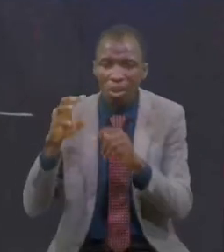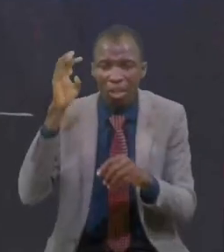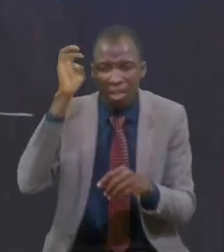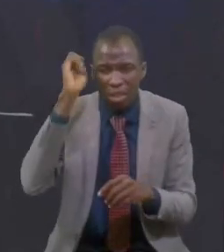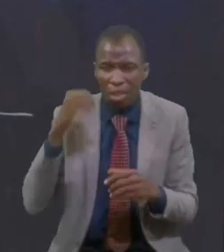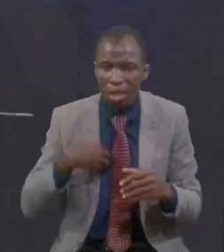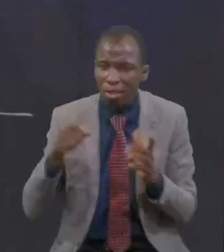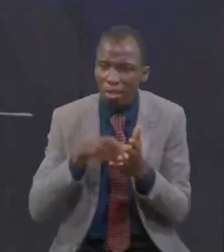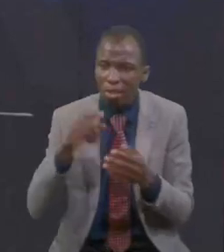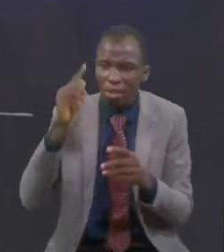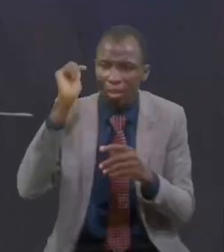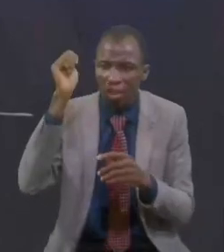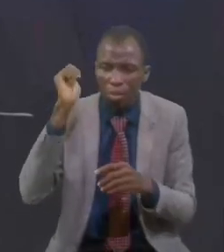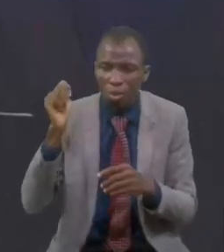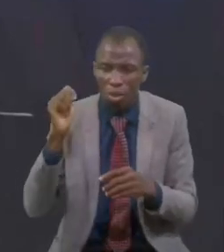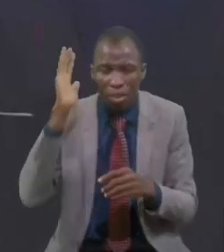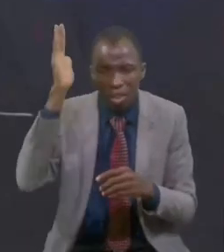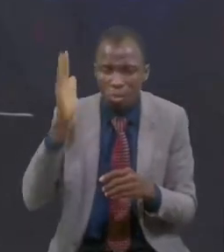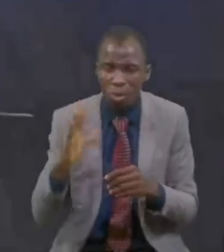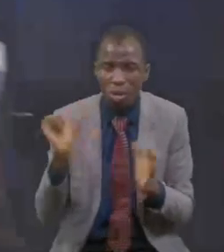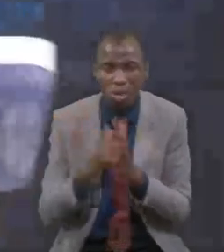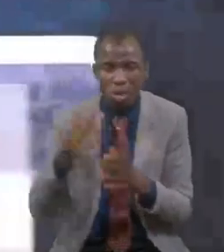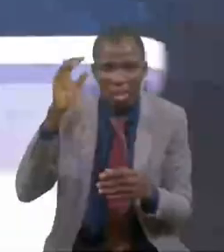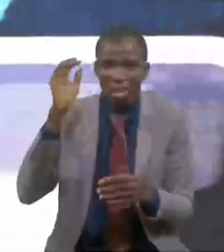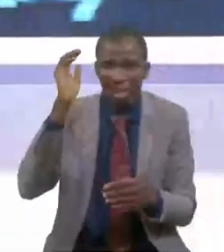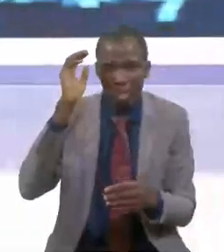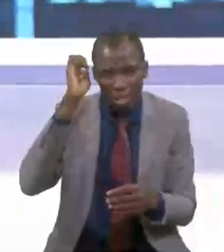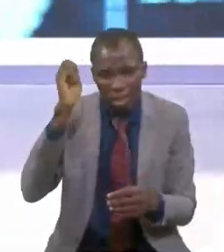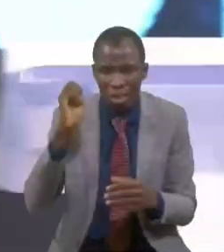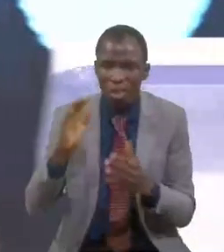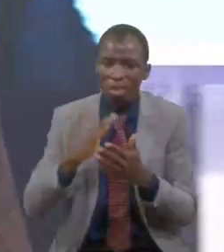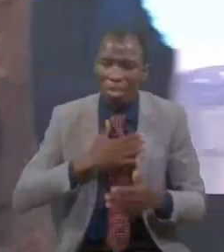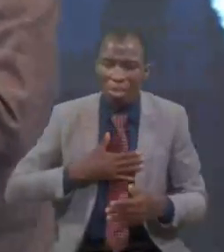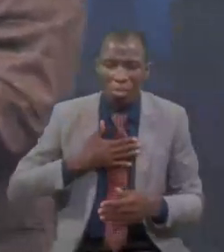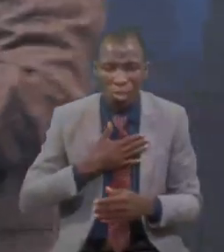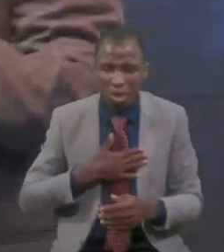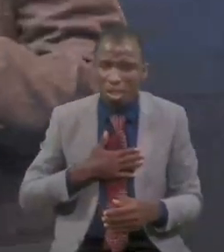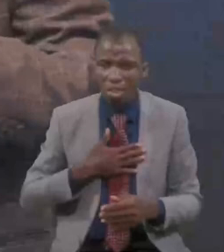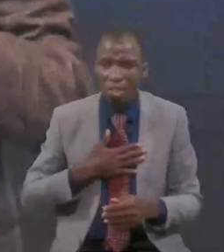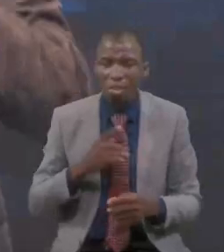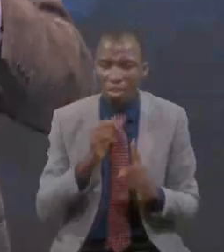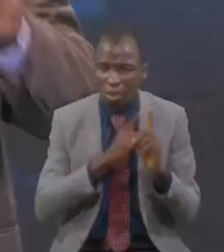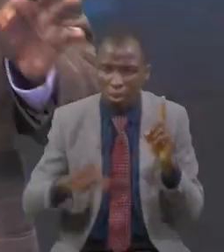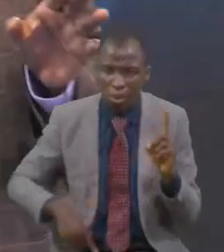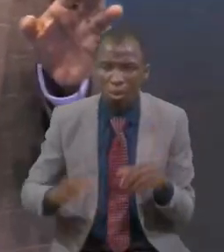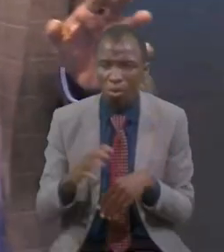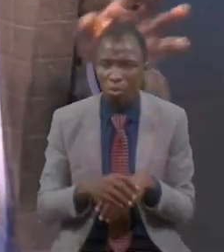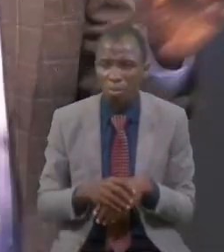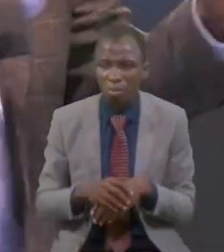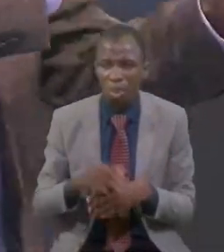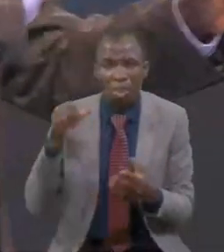reçu le témoignage était agréable à Dieu laissez-moi vous